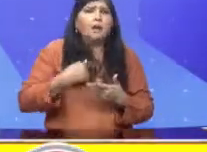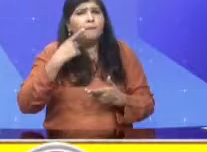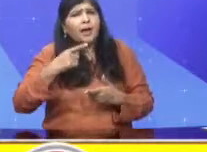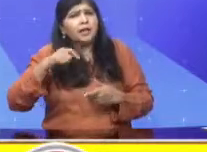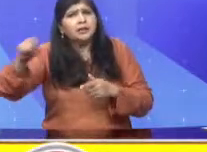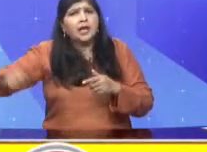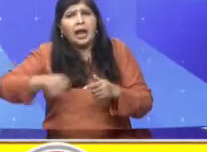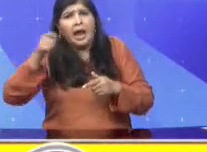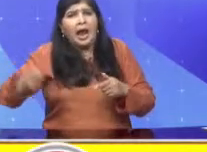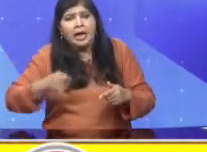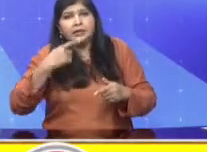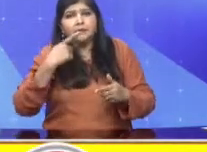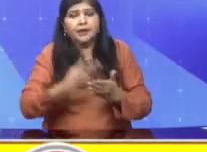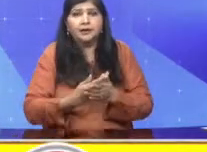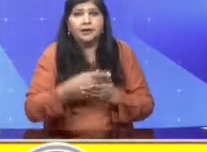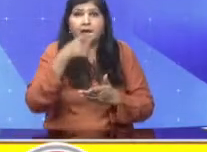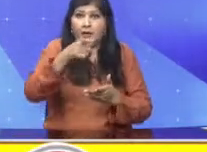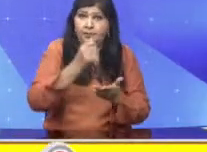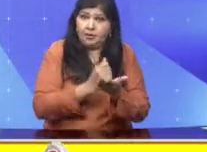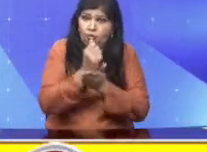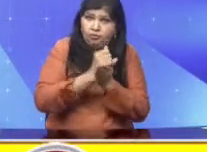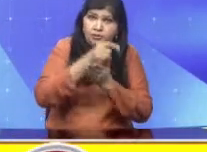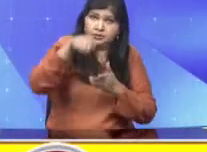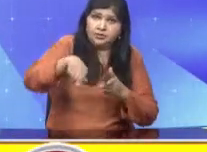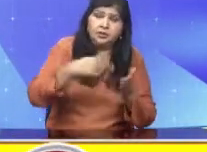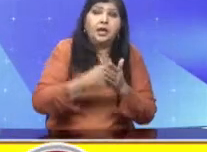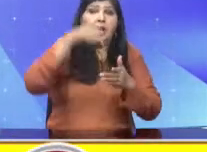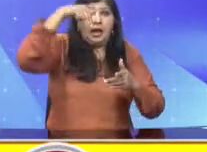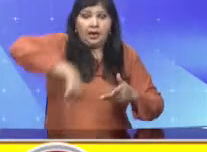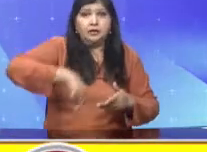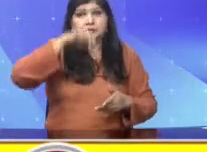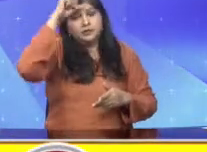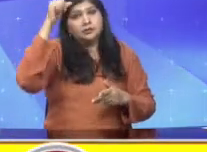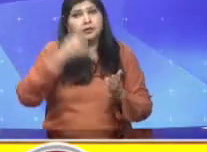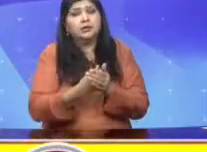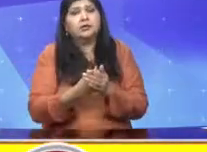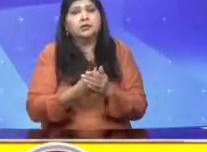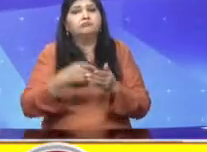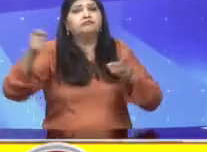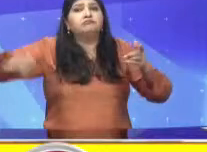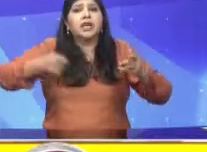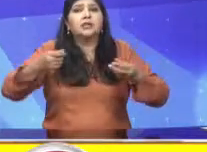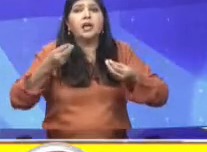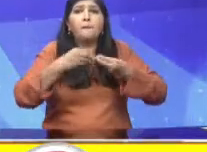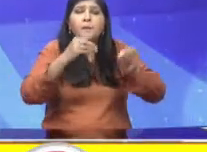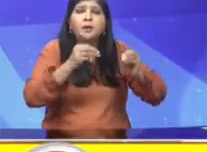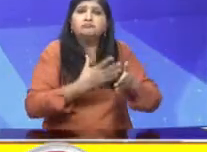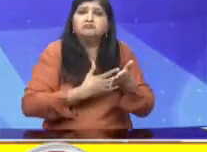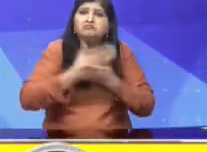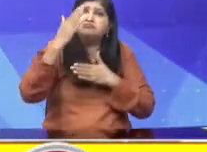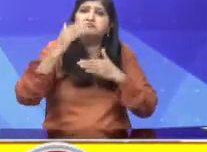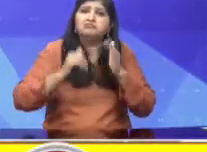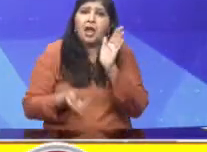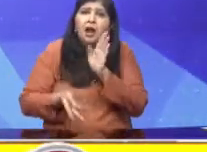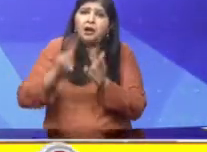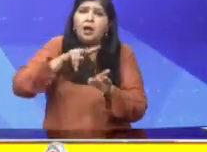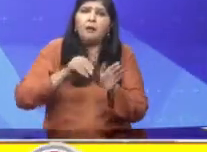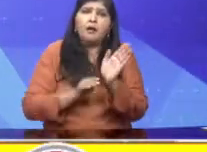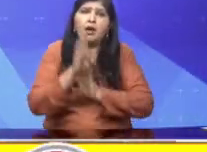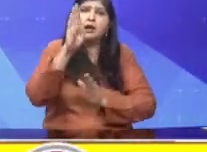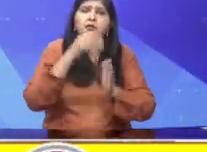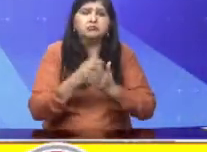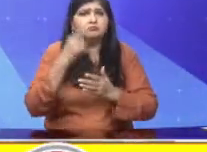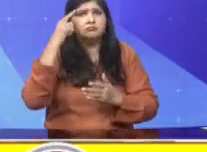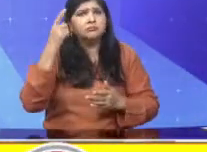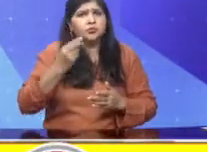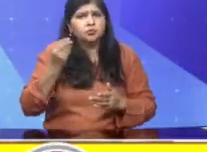करते हैं। यह आपका ही प्रयास है क्या देश में खादी की विक्री कई गुना बढ़ गई है। क्या कोई